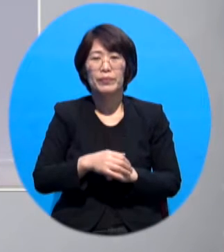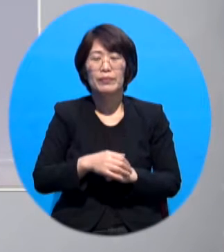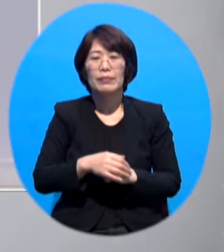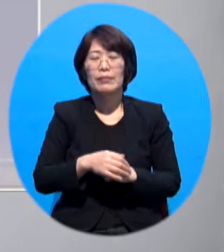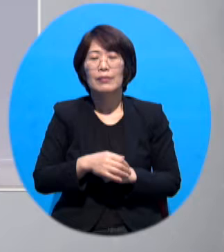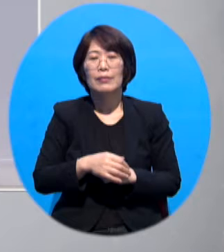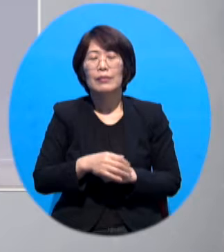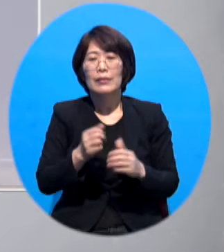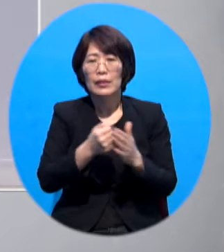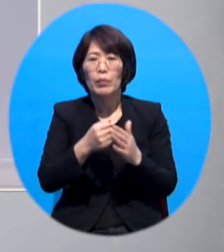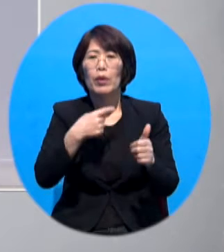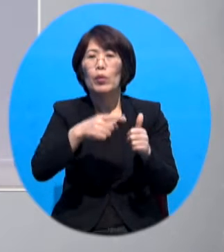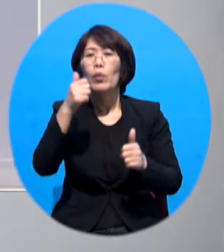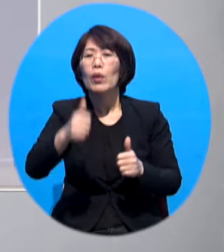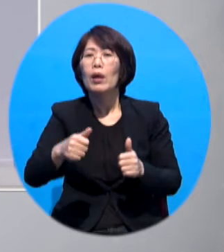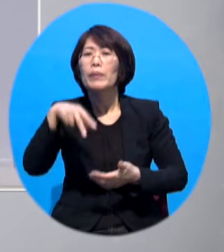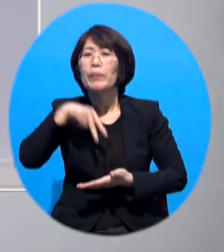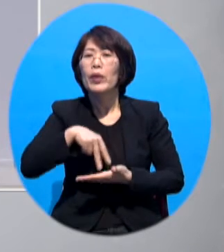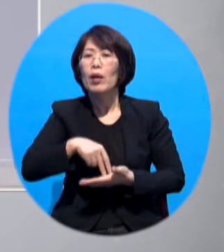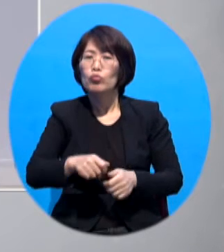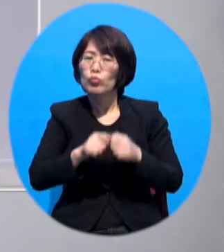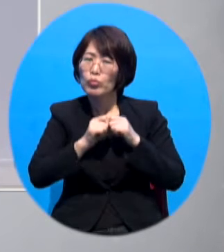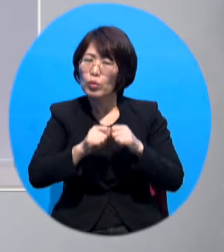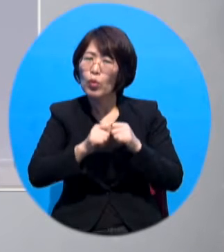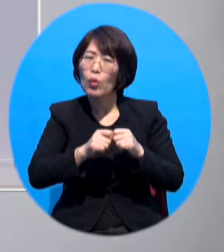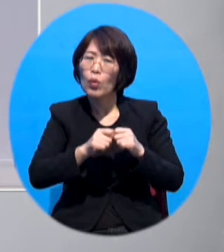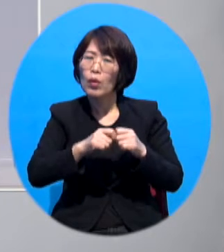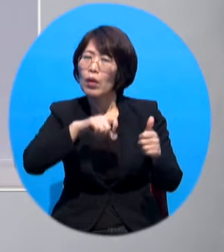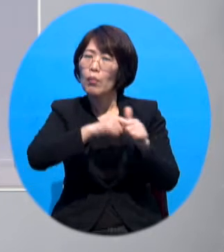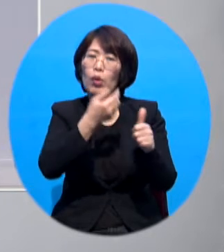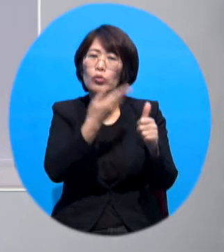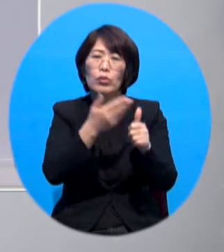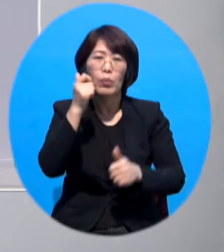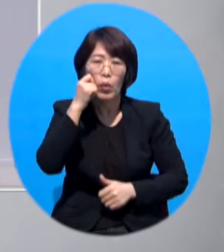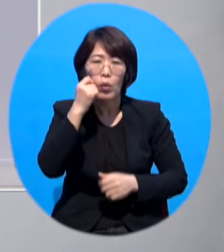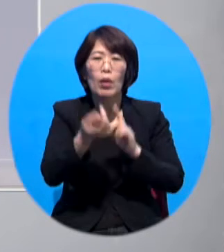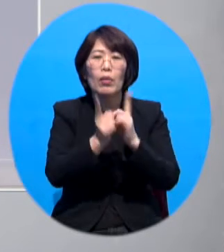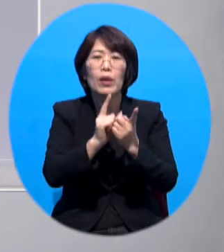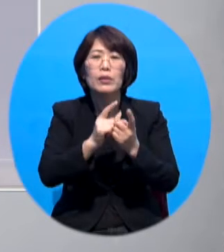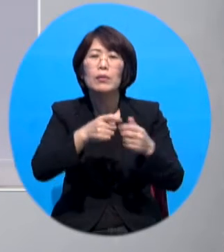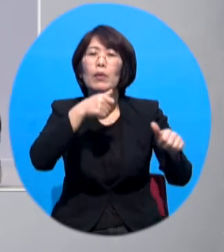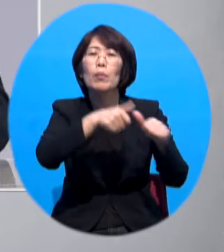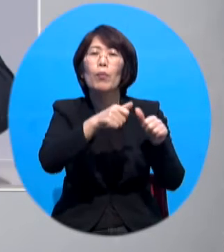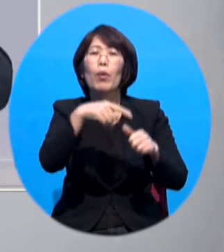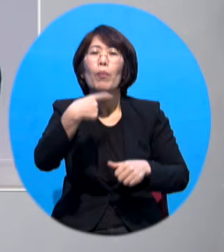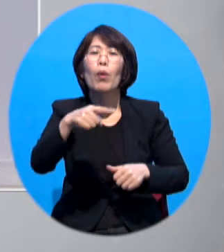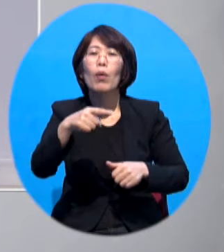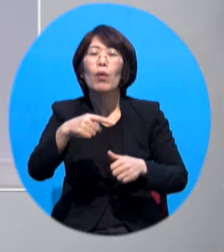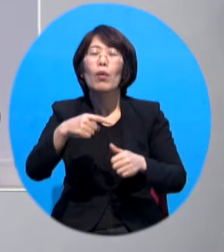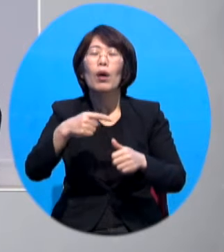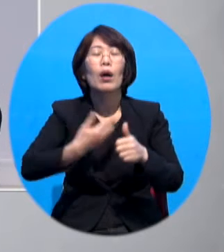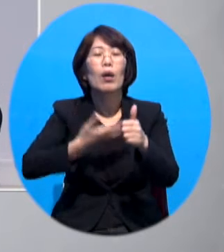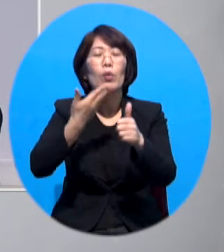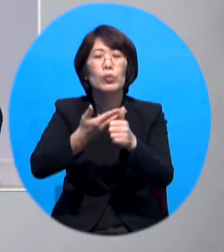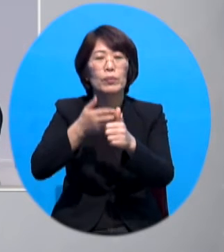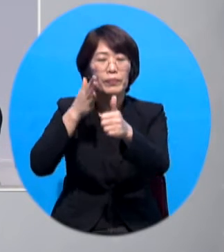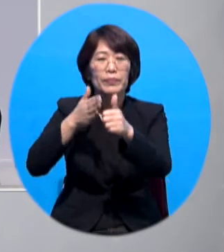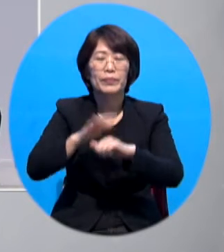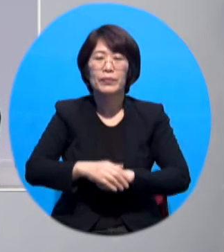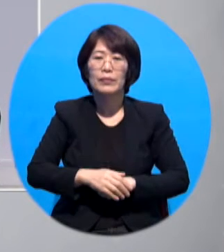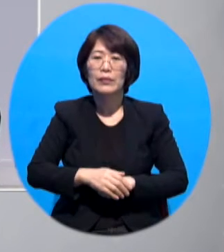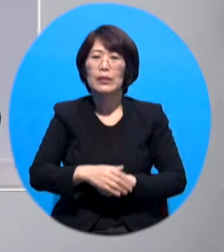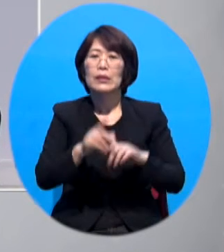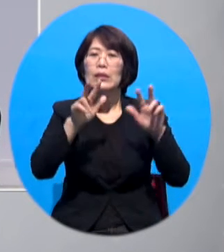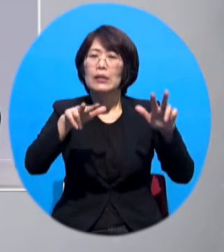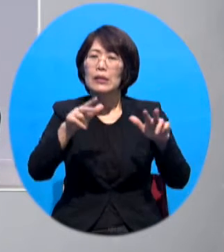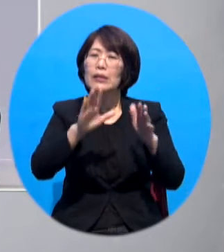그럴때 교육감님 으로서 구체적으로 어떻게 지도하고 그 방법을 일러 드릴 수 있겠습니까 으 변화하고 우리